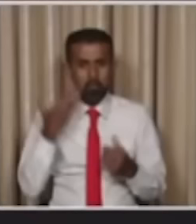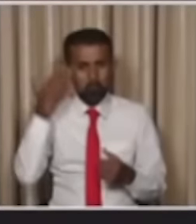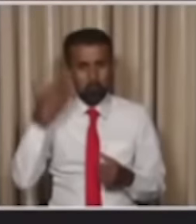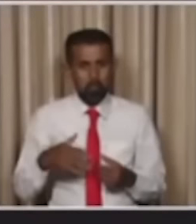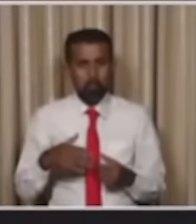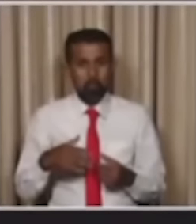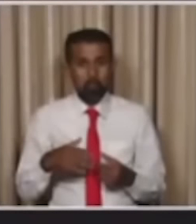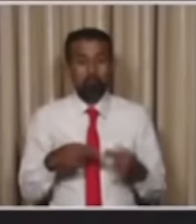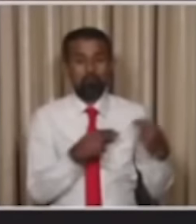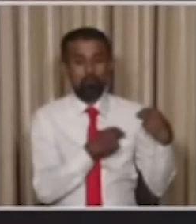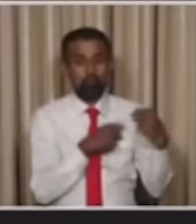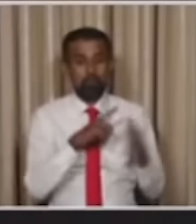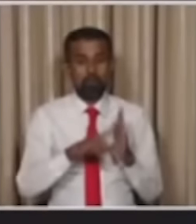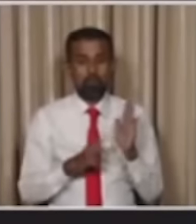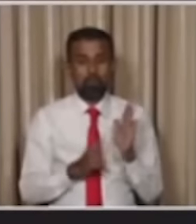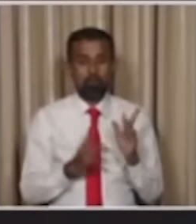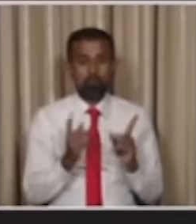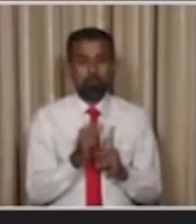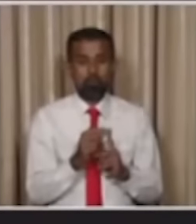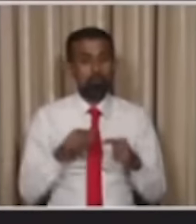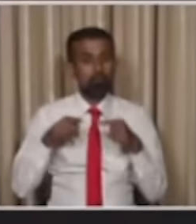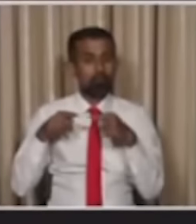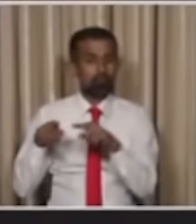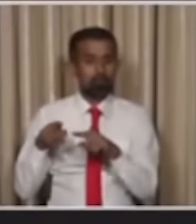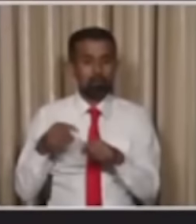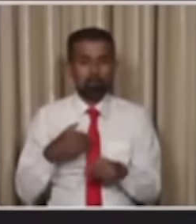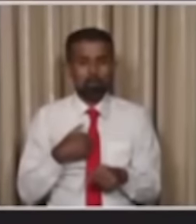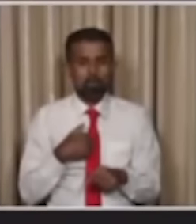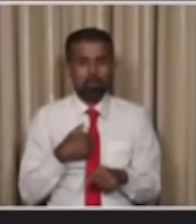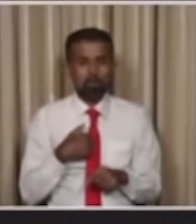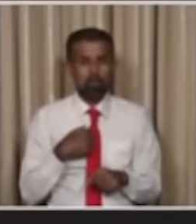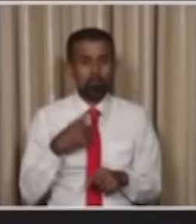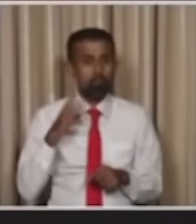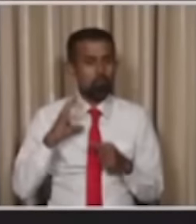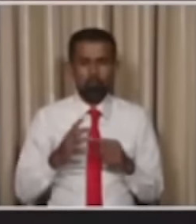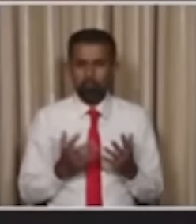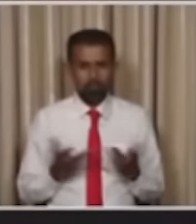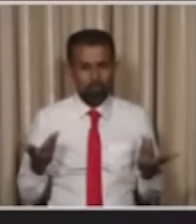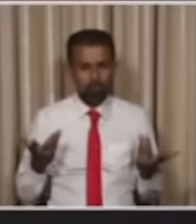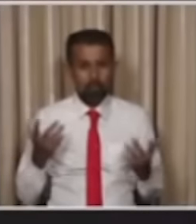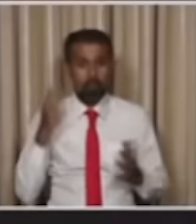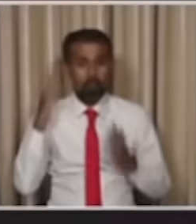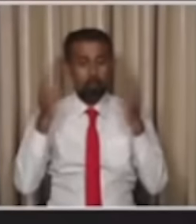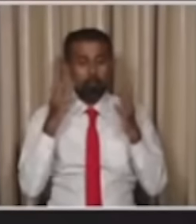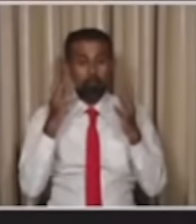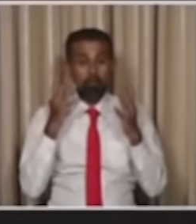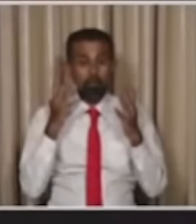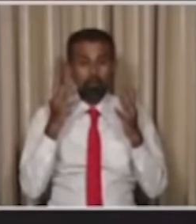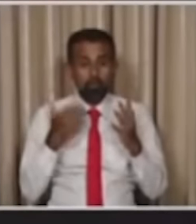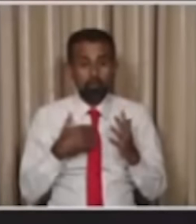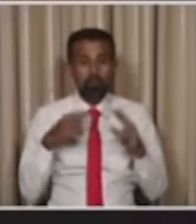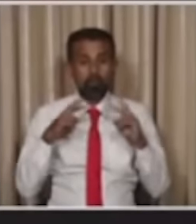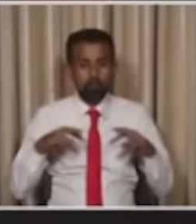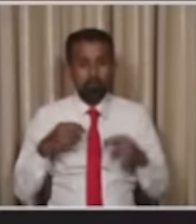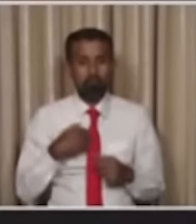දමපු ප්‍රහාරයේ වගකීම ජේවීපීට යොමු කරන්න තරම් අපි අඳබාල නැහැ ලෝකේ පවතින ප්‍රවණතා පිළිබඳ හැදෑරීමක්